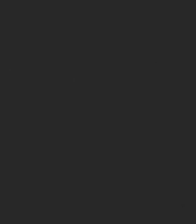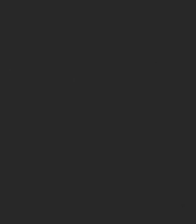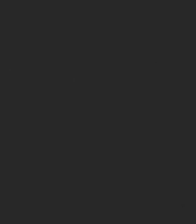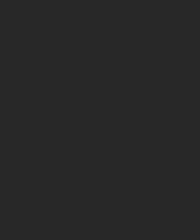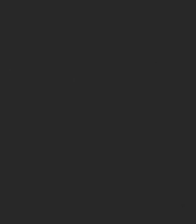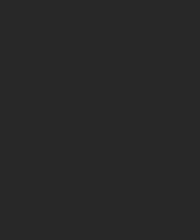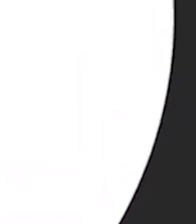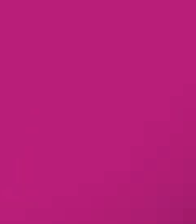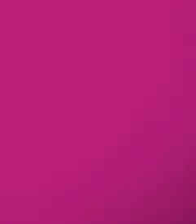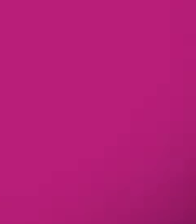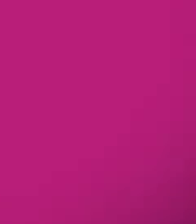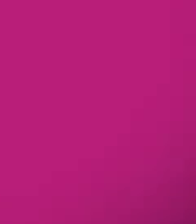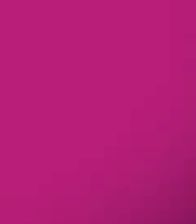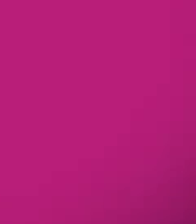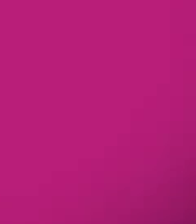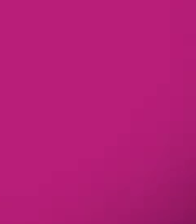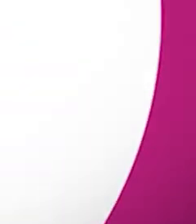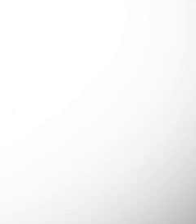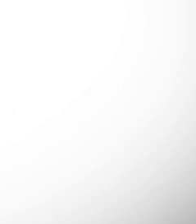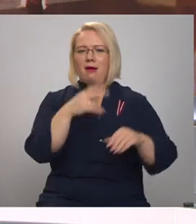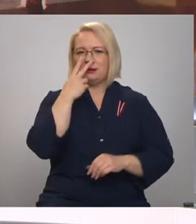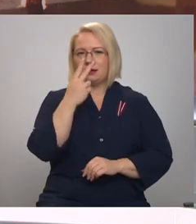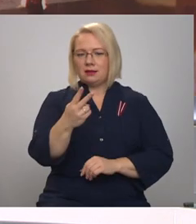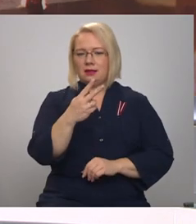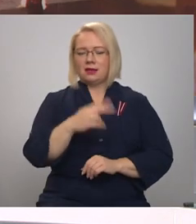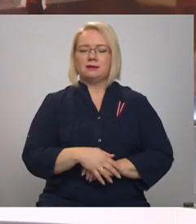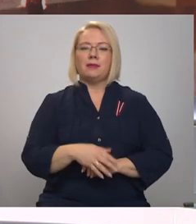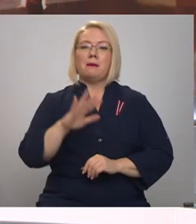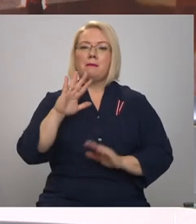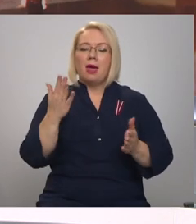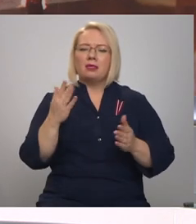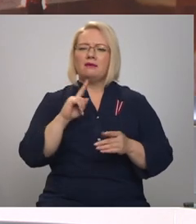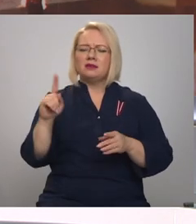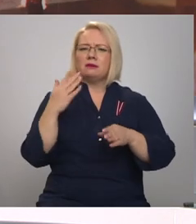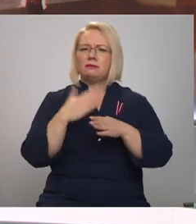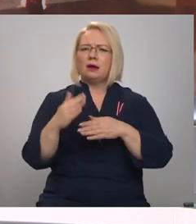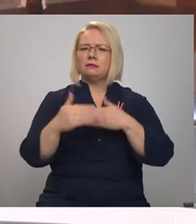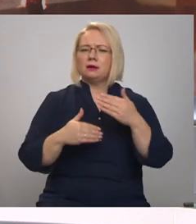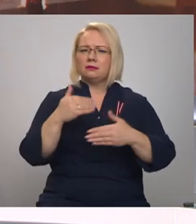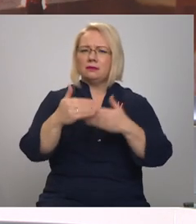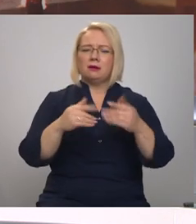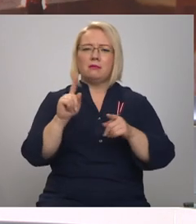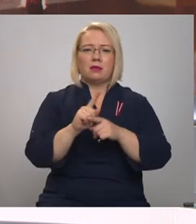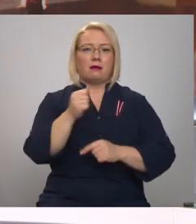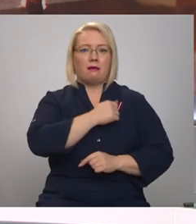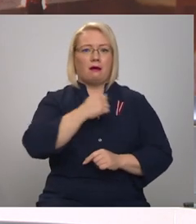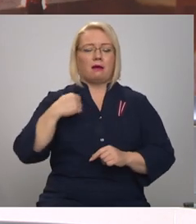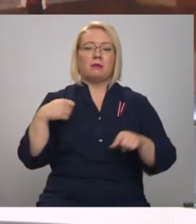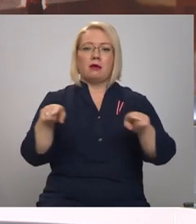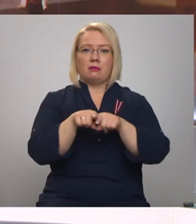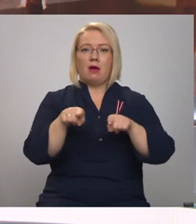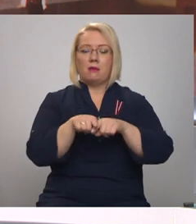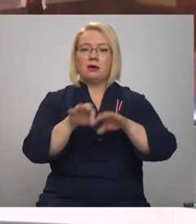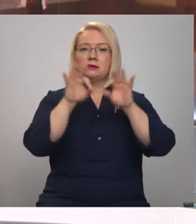Re, viss ēters ir te! Līdz visam izaug soli pa solītim. Tieši tāpat arī bruņotajos spēkos sāk